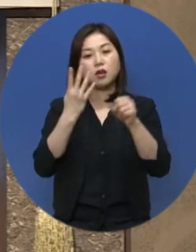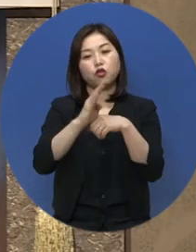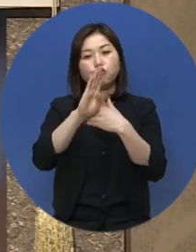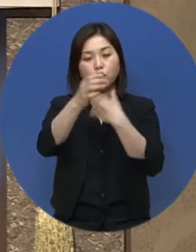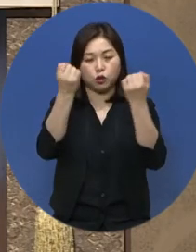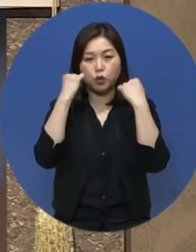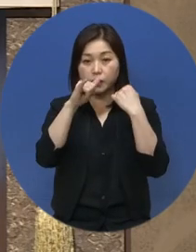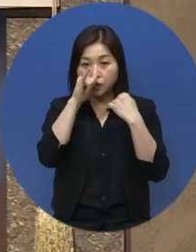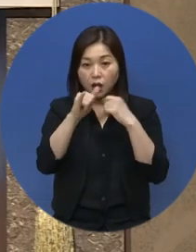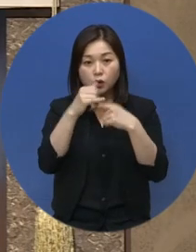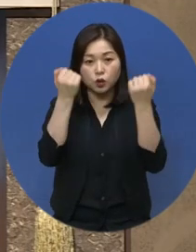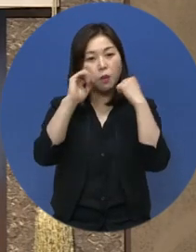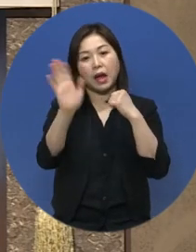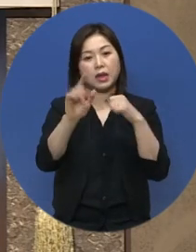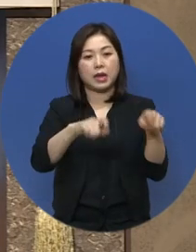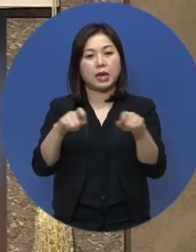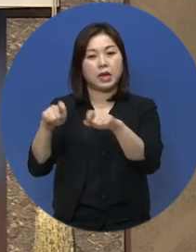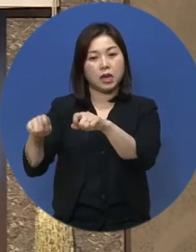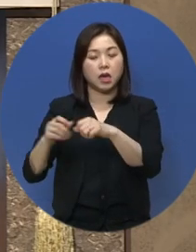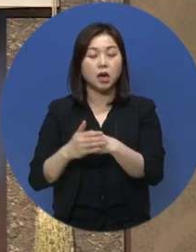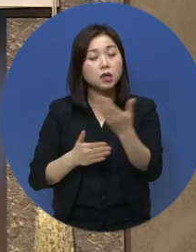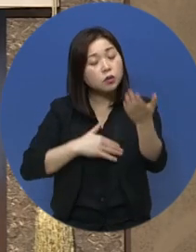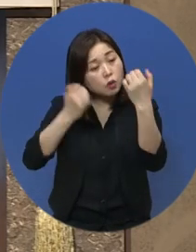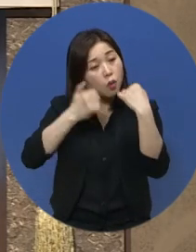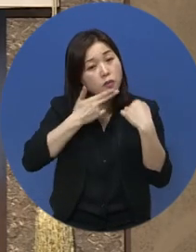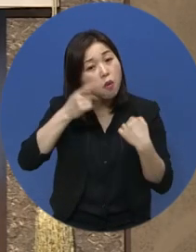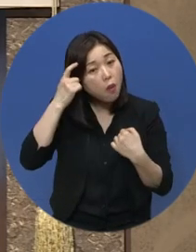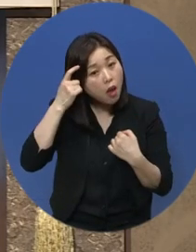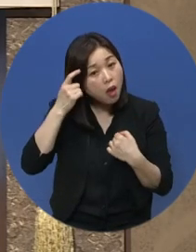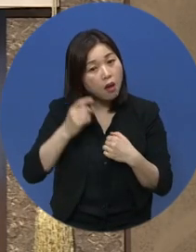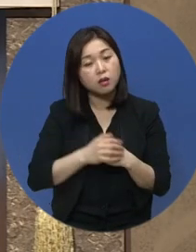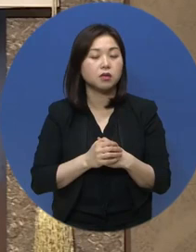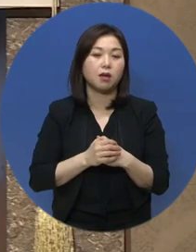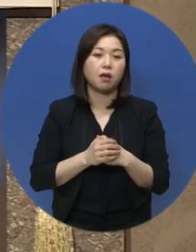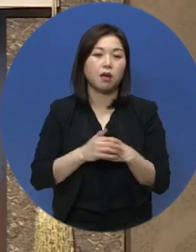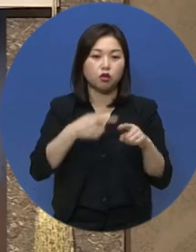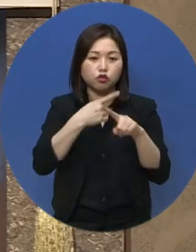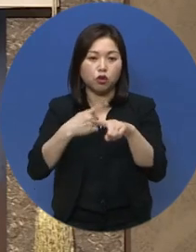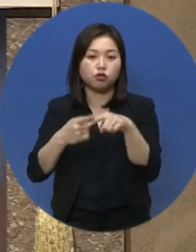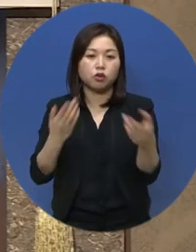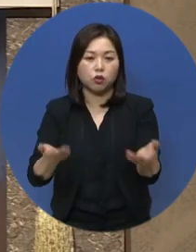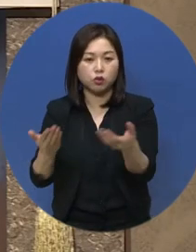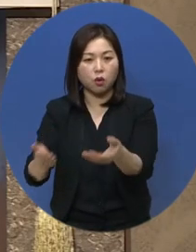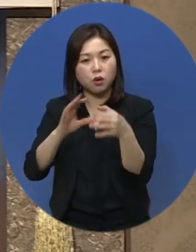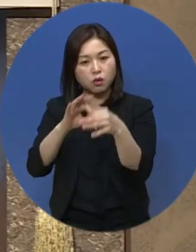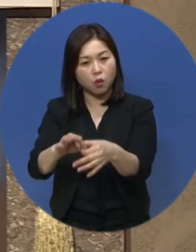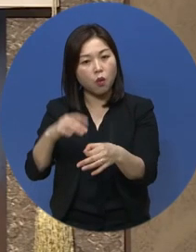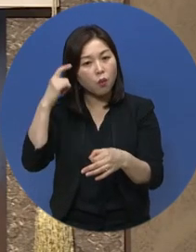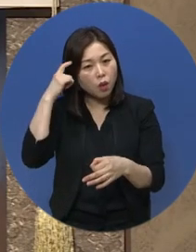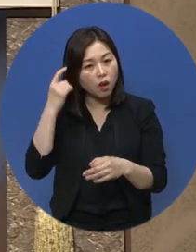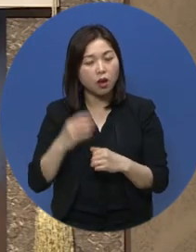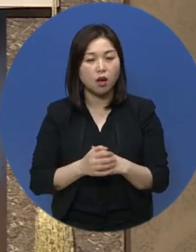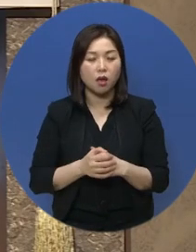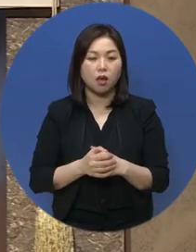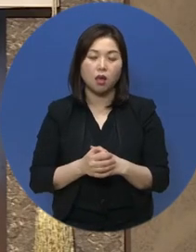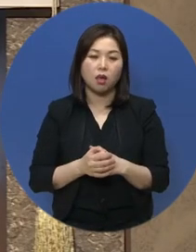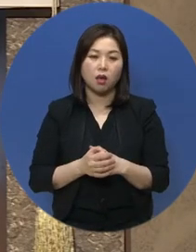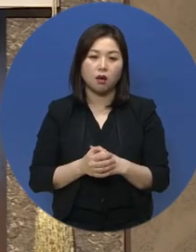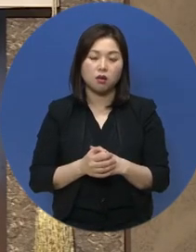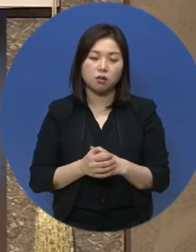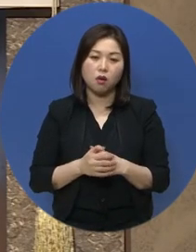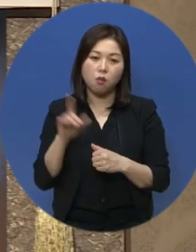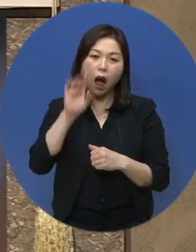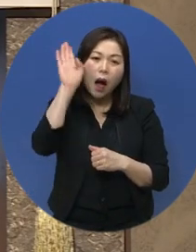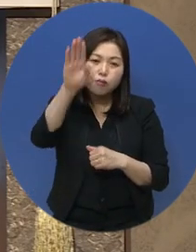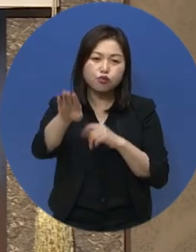네. 졸업을 안 해요. 그래서 왜 졸업을 안 하냐 물어봤더니 휴학을 자꾸 하는 거예요. 예. 그러니까 진학에 대해서